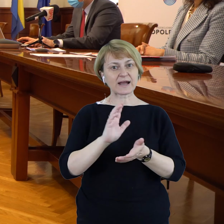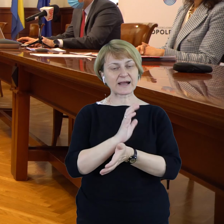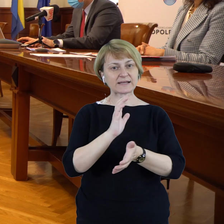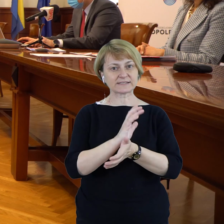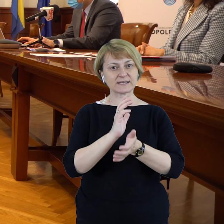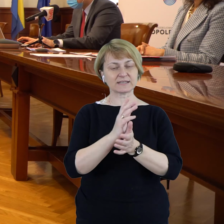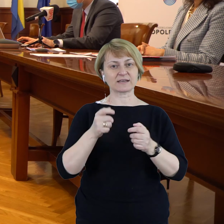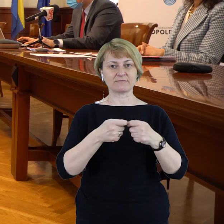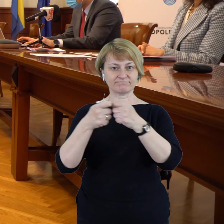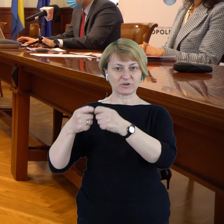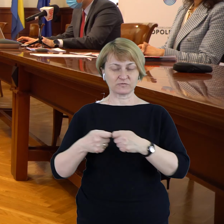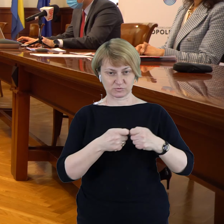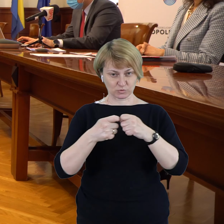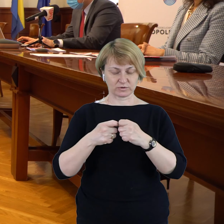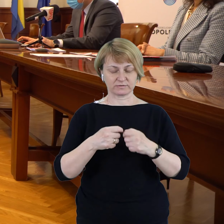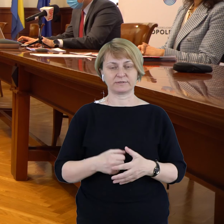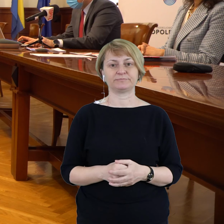miesięcznik Wspólnota.